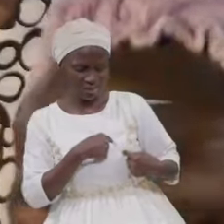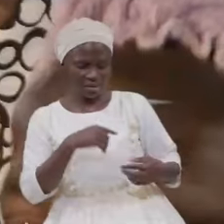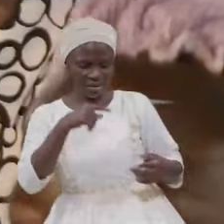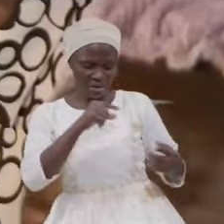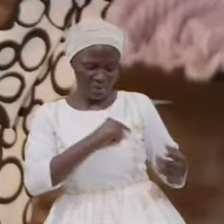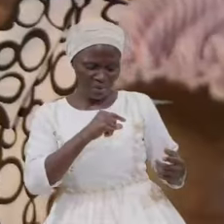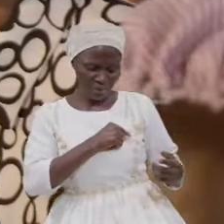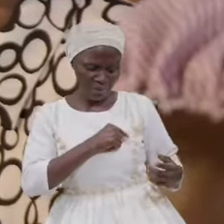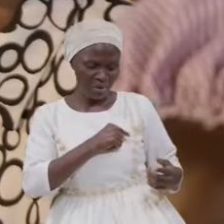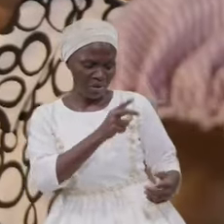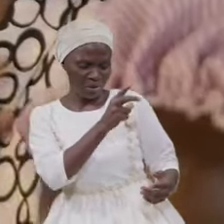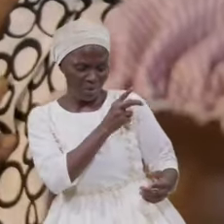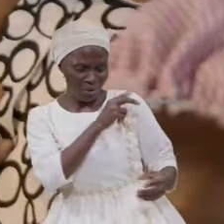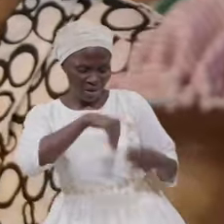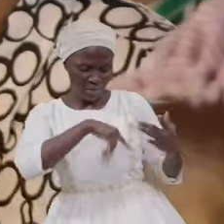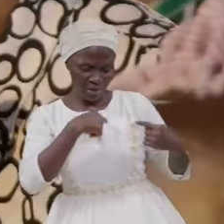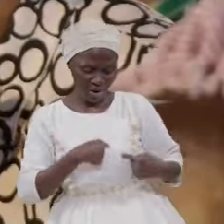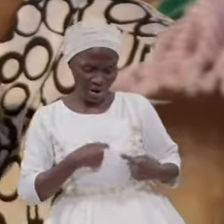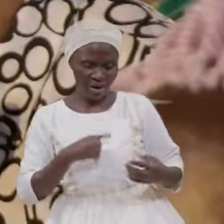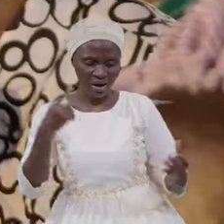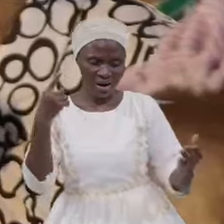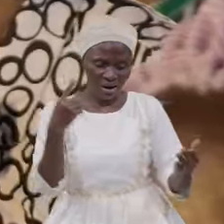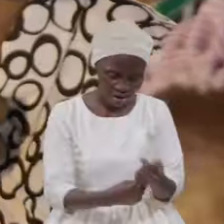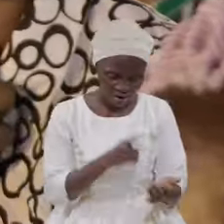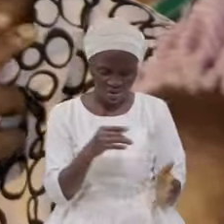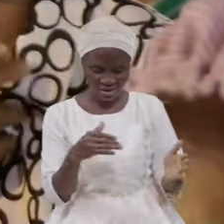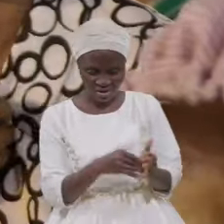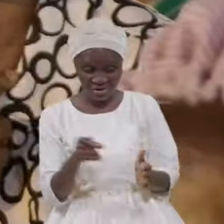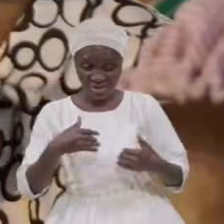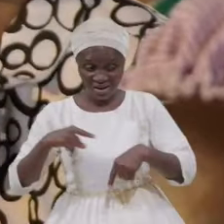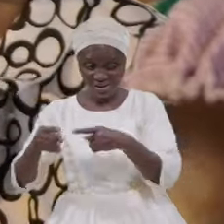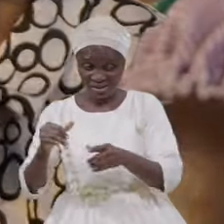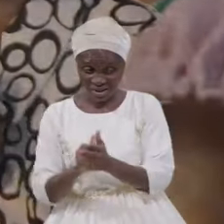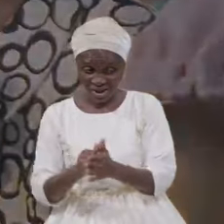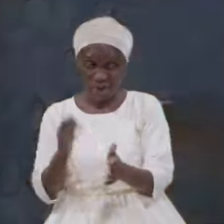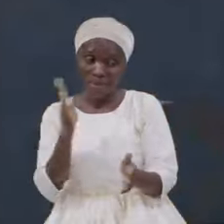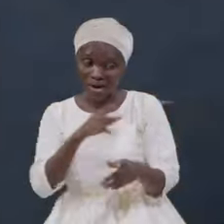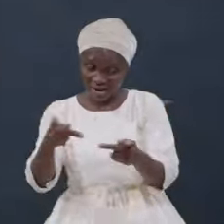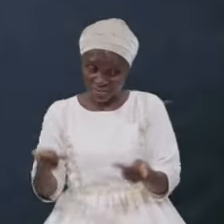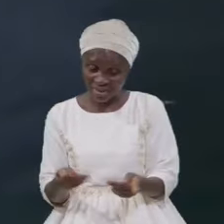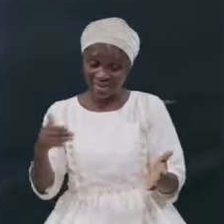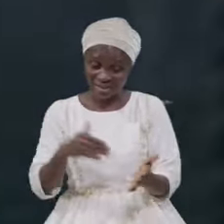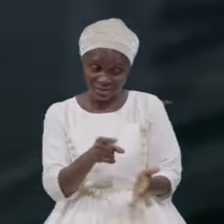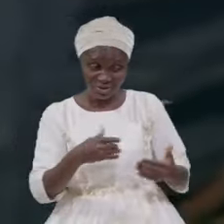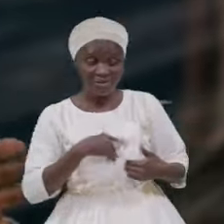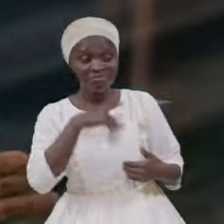encore, hein? Tu es allé dans tel lieu encore. Tu t'es souillé avec cette personne.